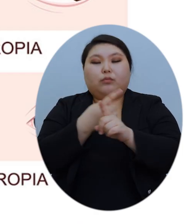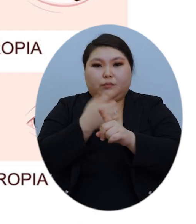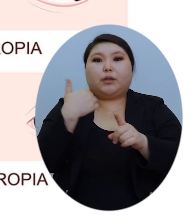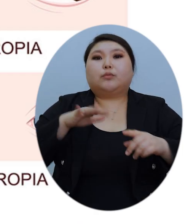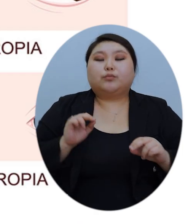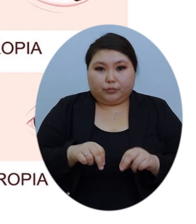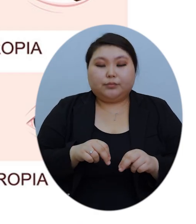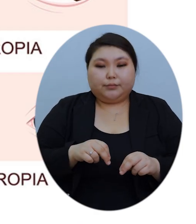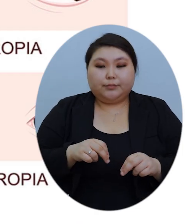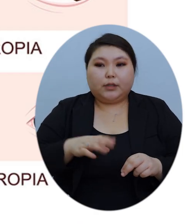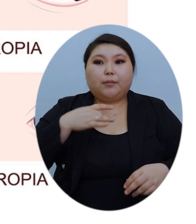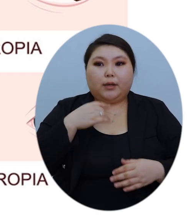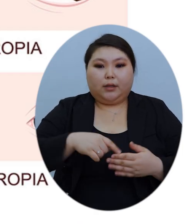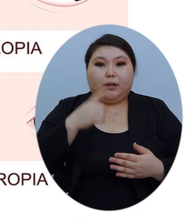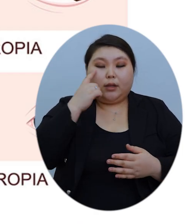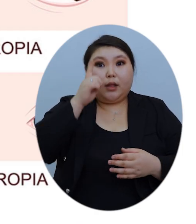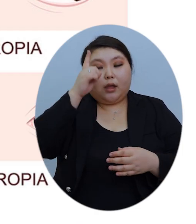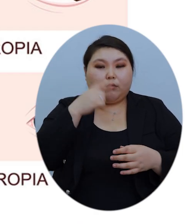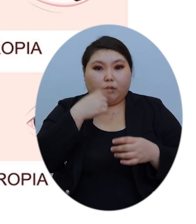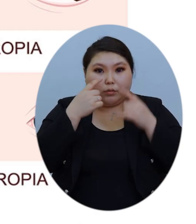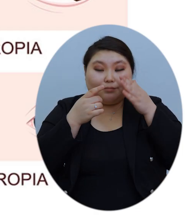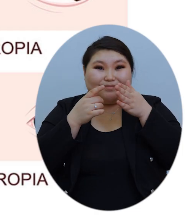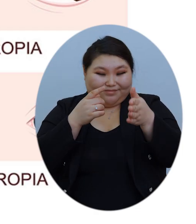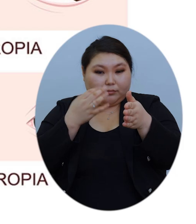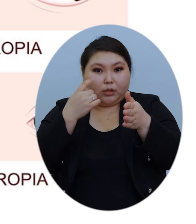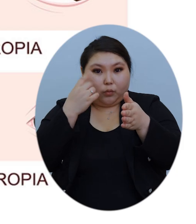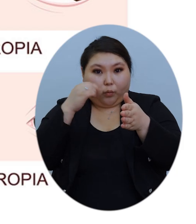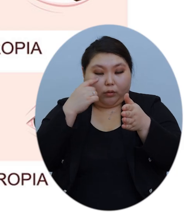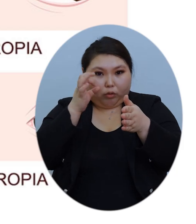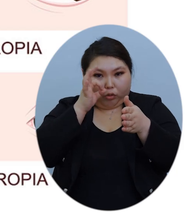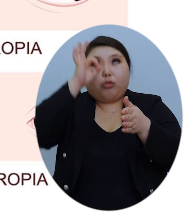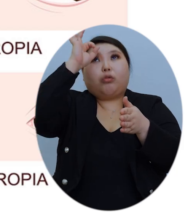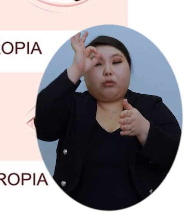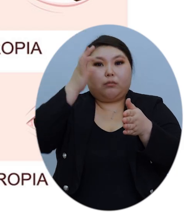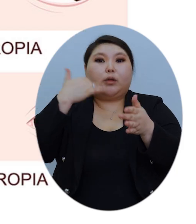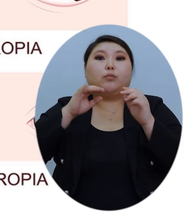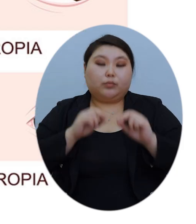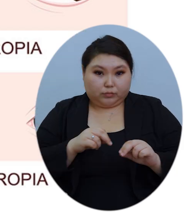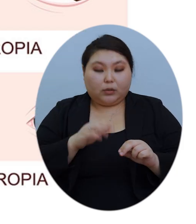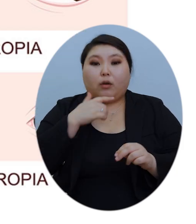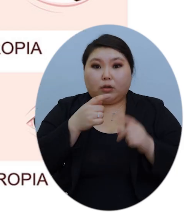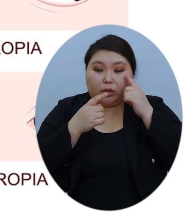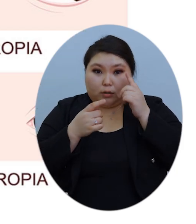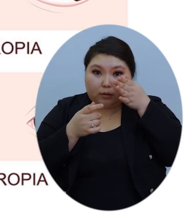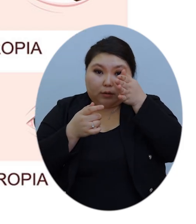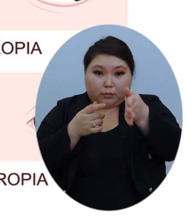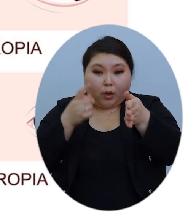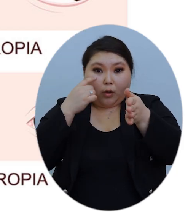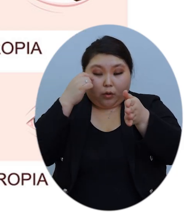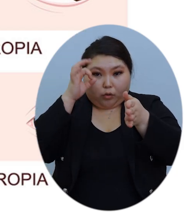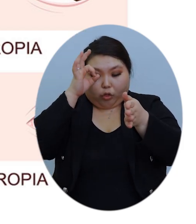болно. За дээшээ хялар буюу нэг нүд урагшаа харах үед нөгөө нүд дээшээгээ харж болно. Мөн нэг нүд урагшаа харах үед нөгөө